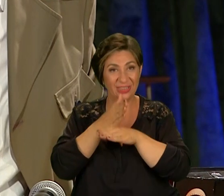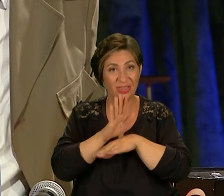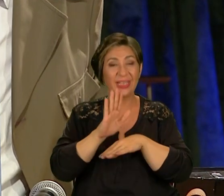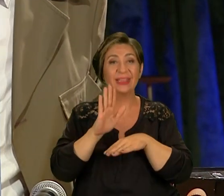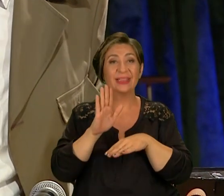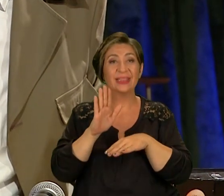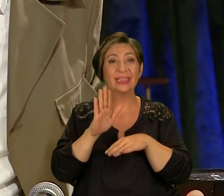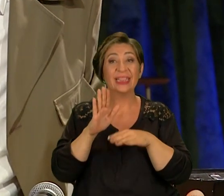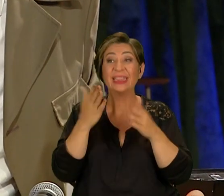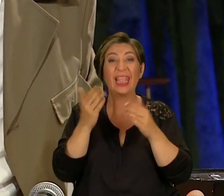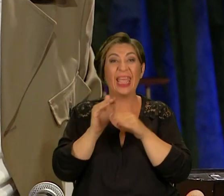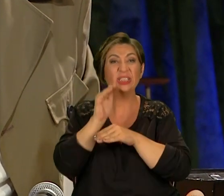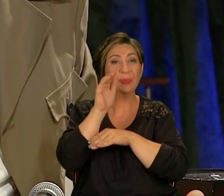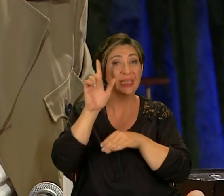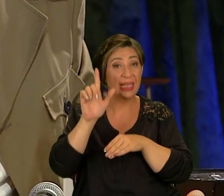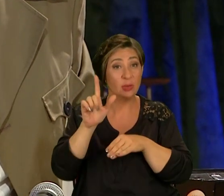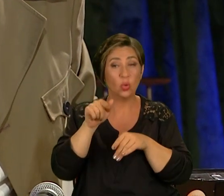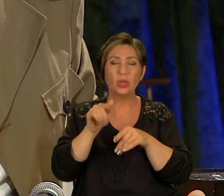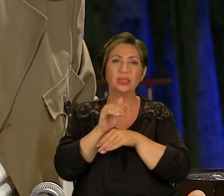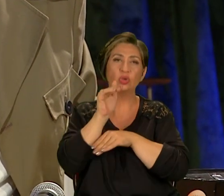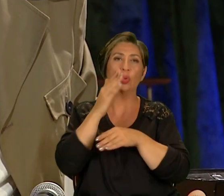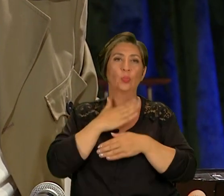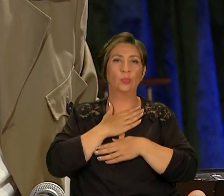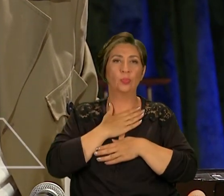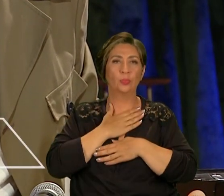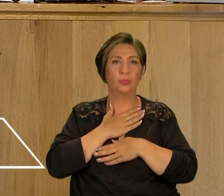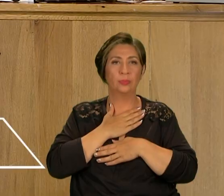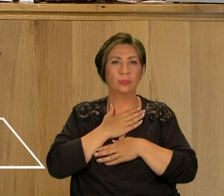gerçekten ne yaşanması gerekiyorsa onu yaşıyor.